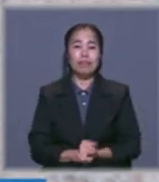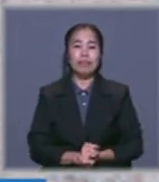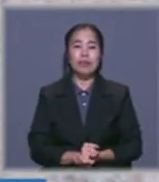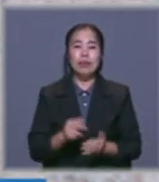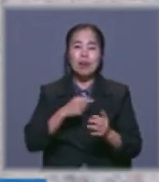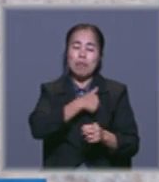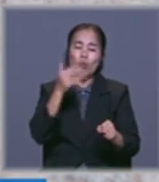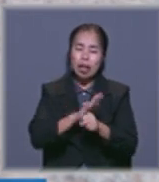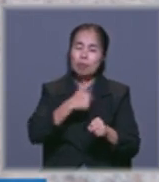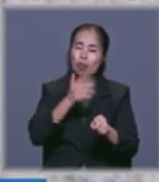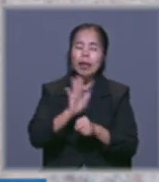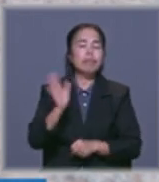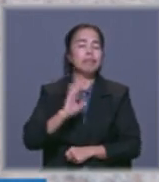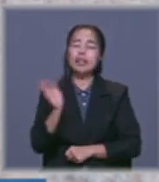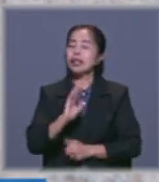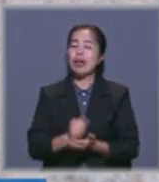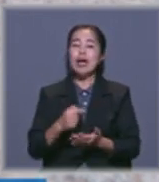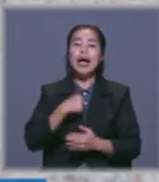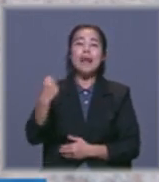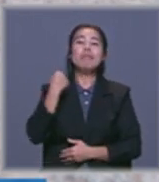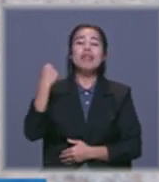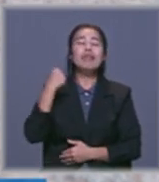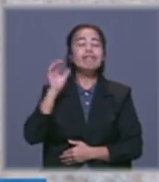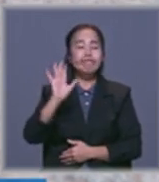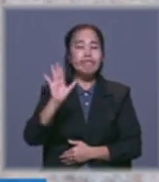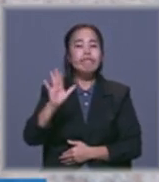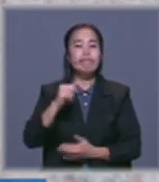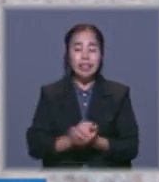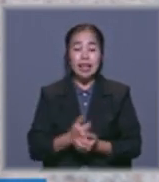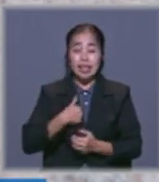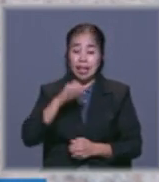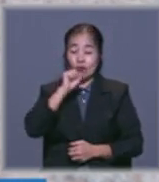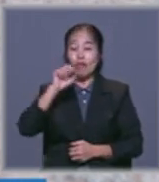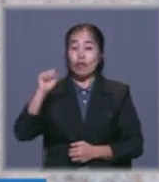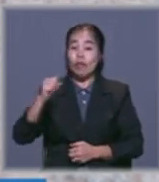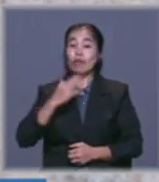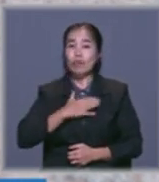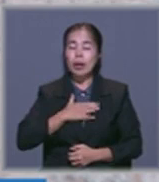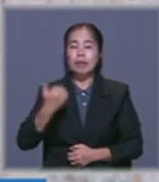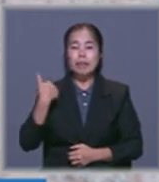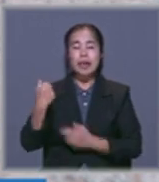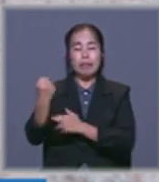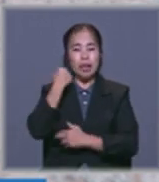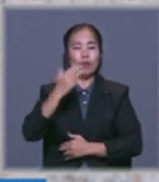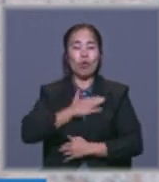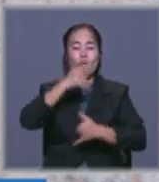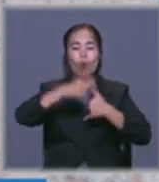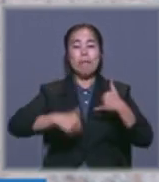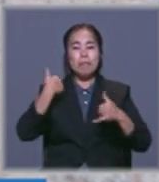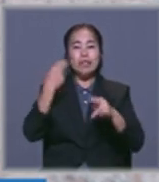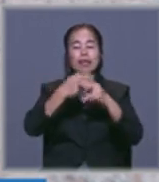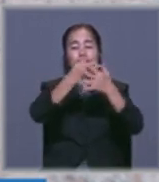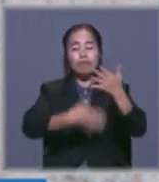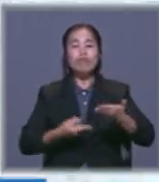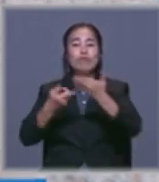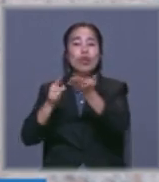จหรือไม่พอใจนะครับก็คือเป็นแดนอำนาจของใครของมันนะครับทางสมาชิกสภาผู้แทนราษฎรนะครับก็มีแดนอำนาจของตัวเองในการเข้าชื่อร้องขอ